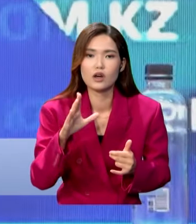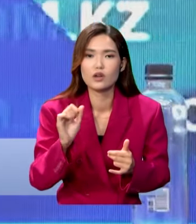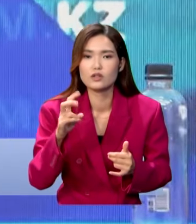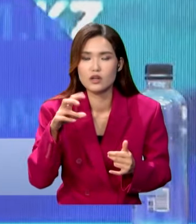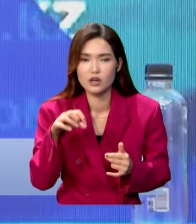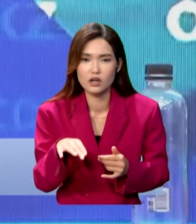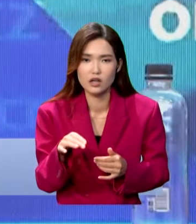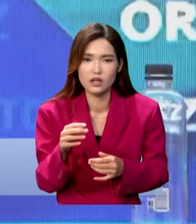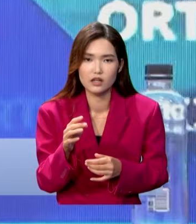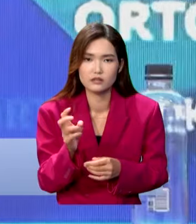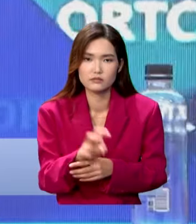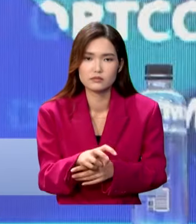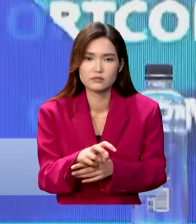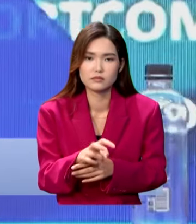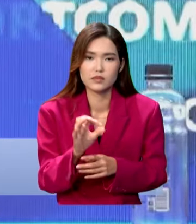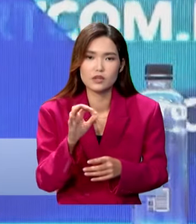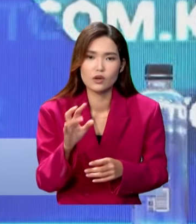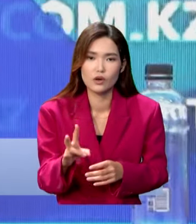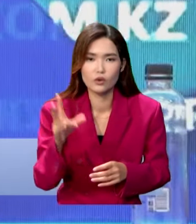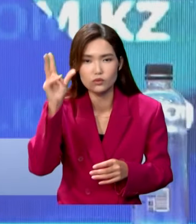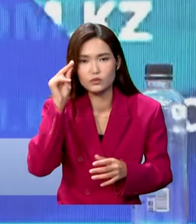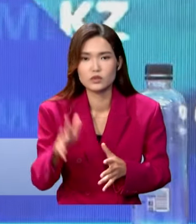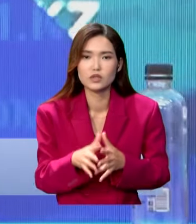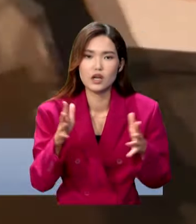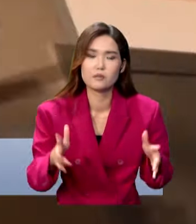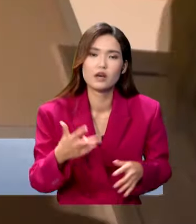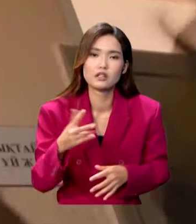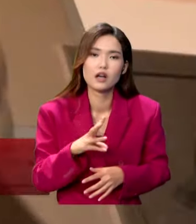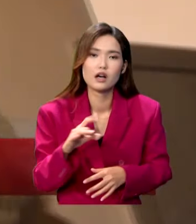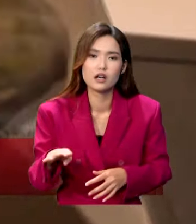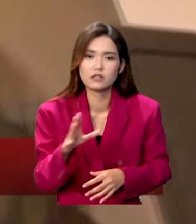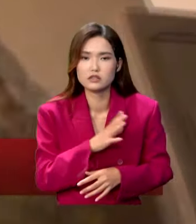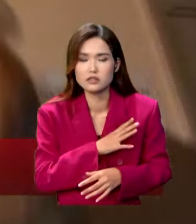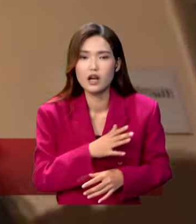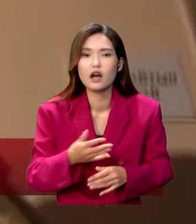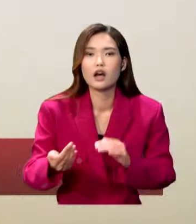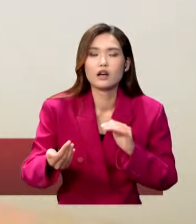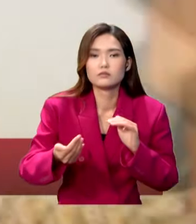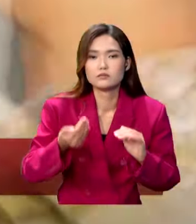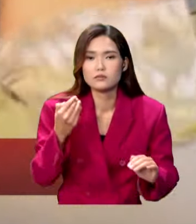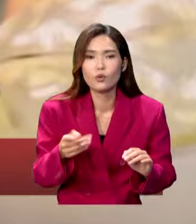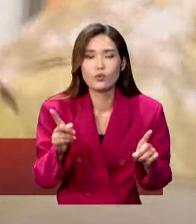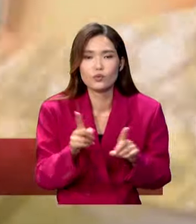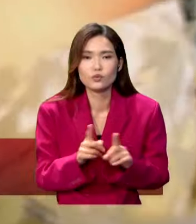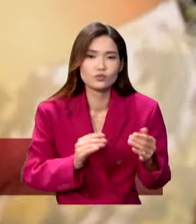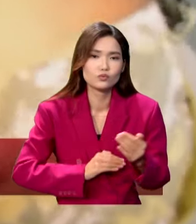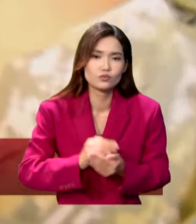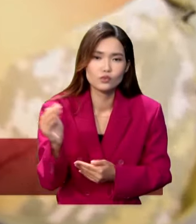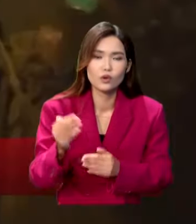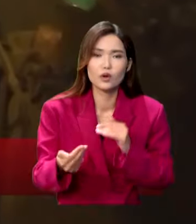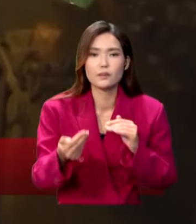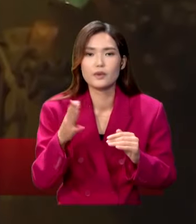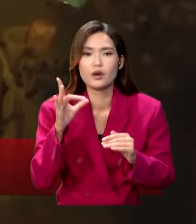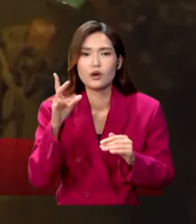солдат говорю там сумма более 7 млрд теге А зарплаты в армии кстати невысокие оклад простого